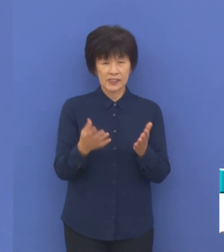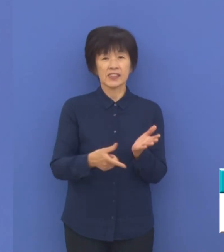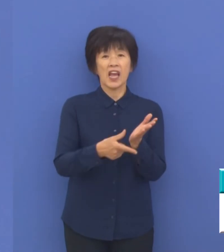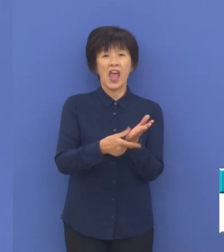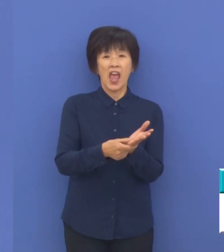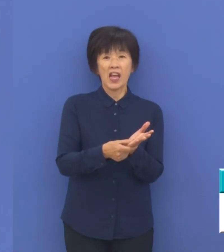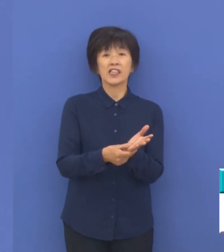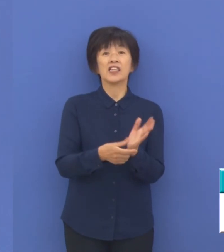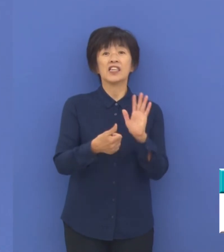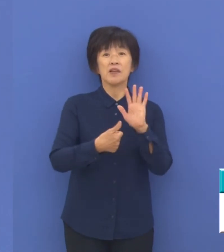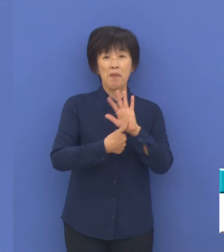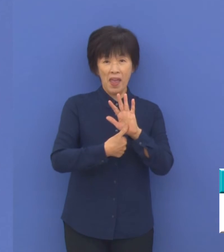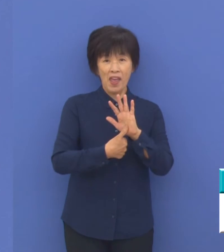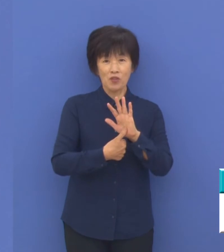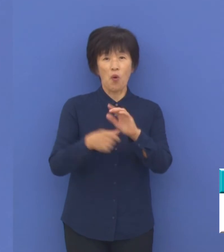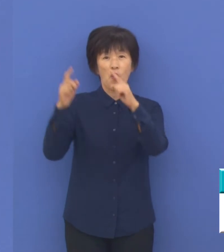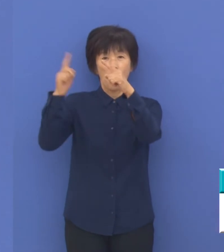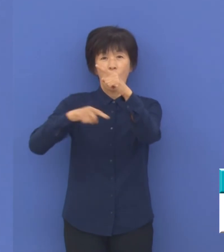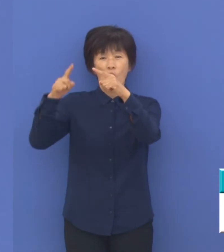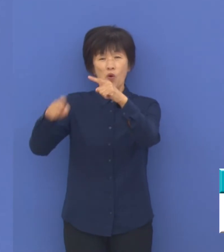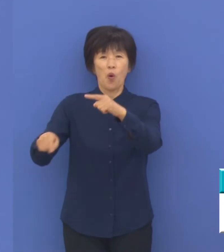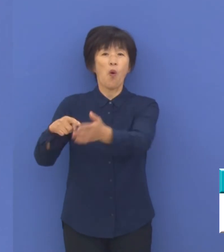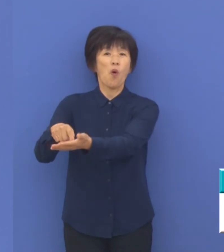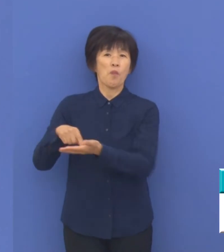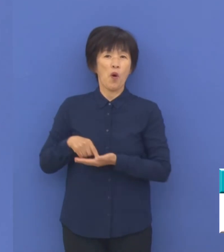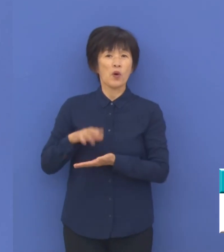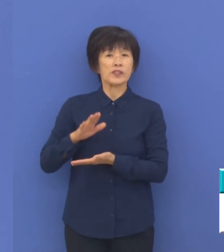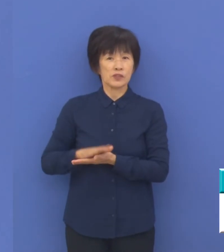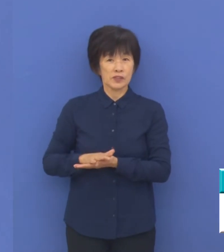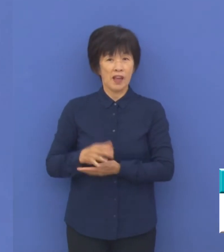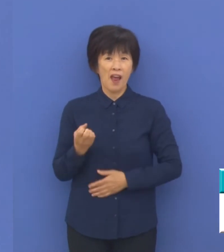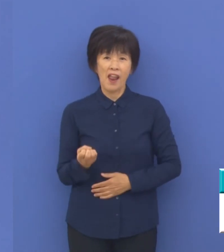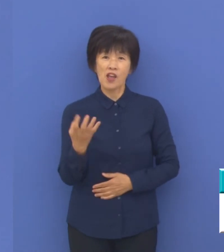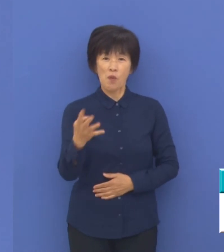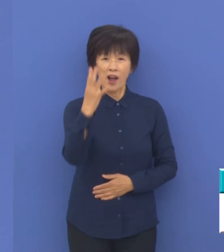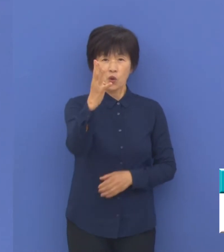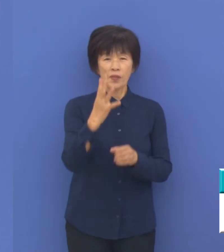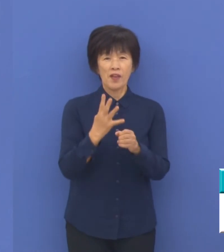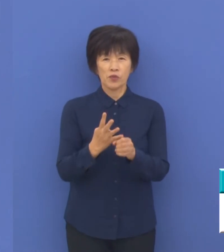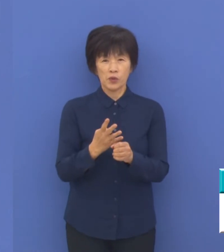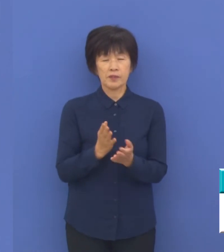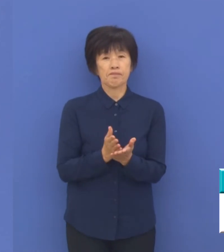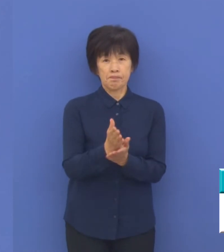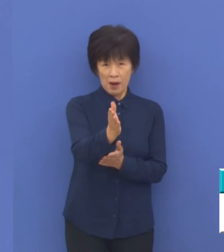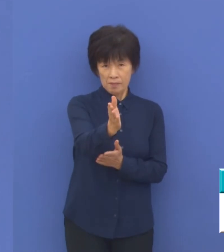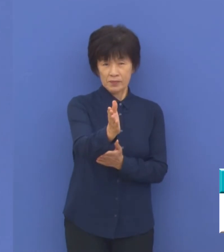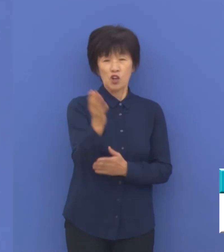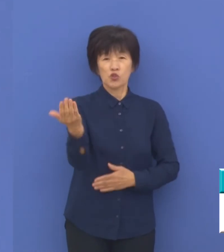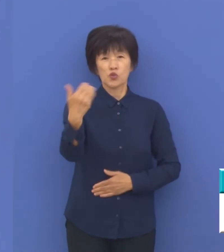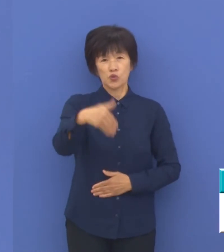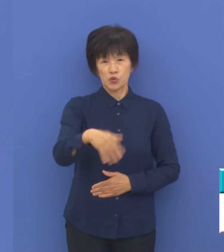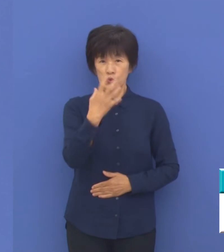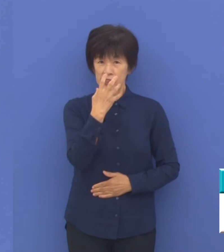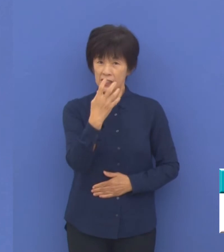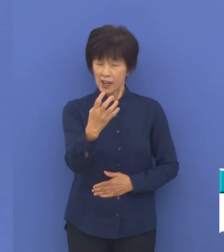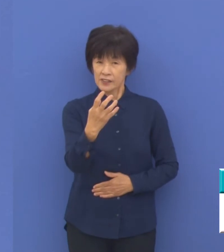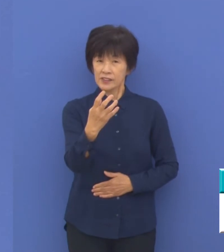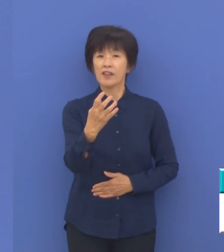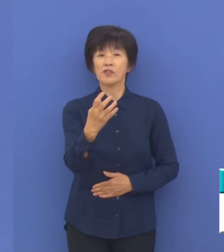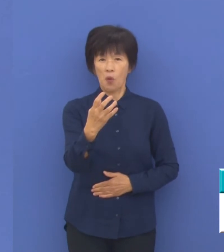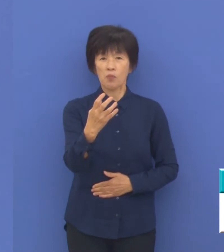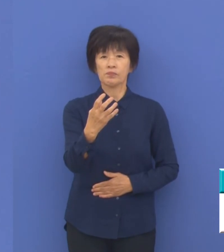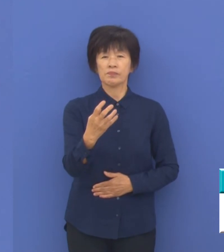アン交互についてです例は4年度に開業する九州新幹線西九州ルートの